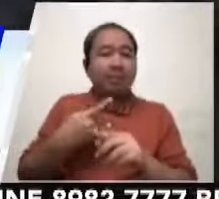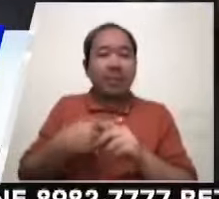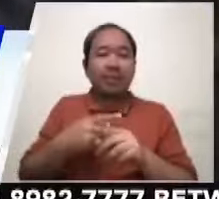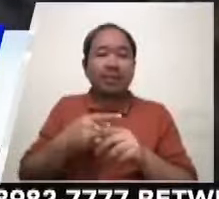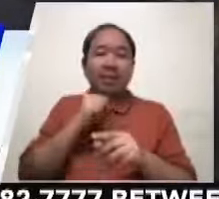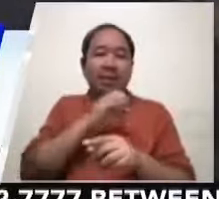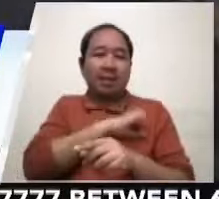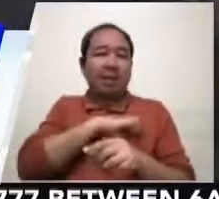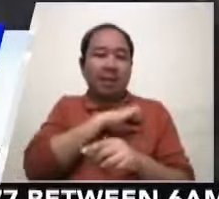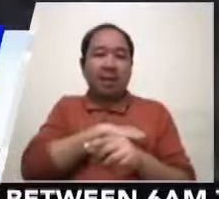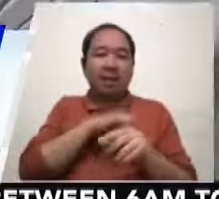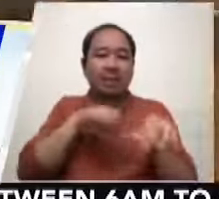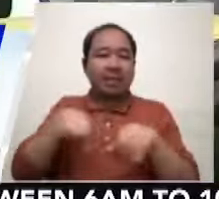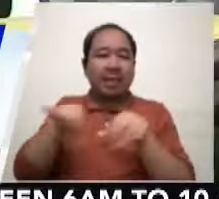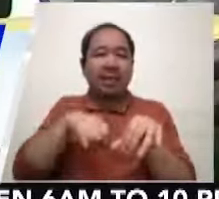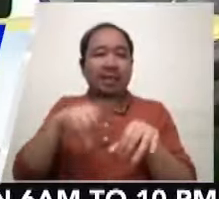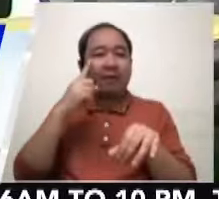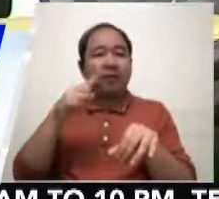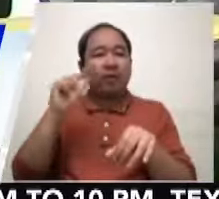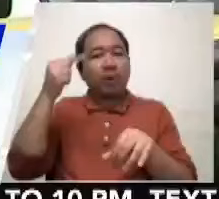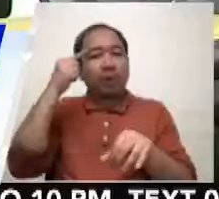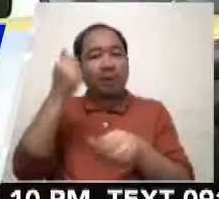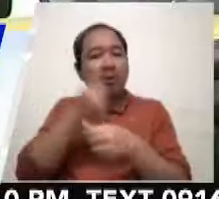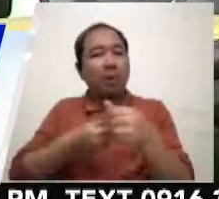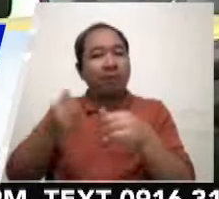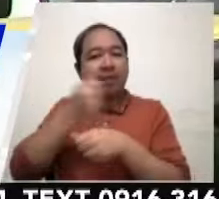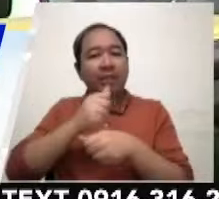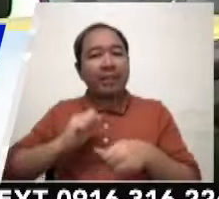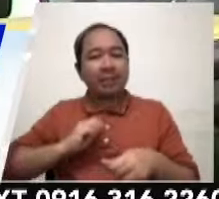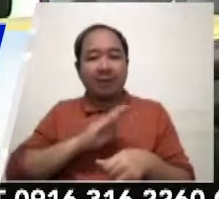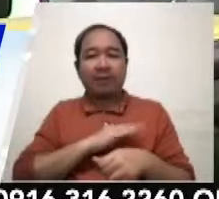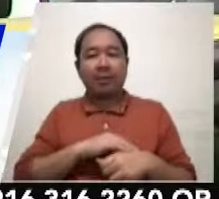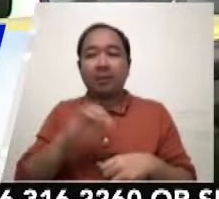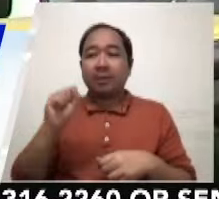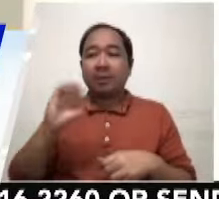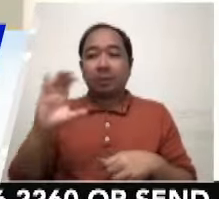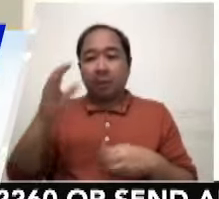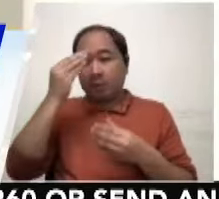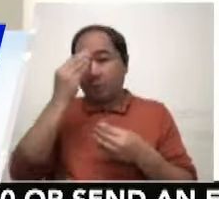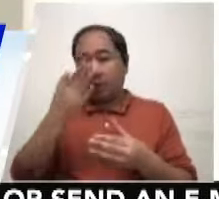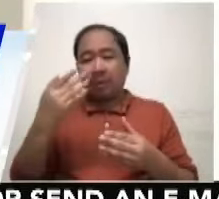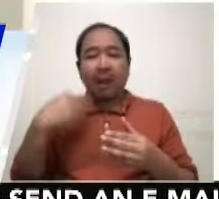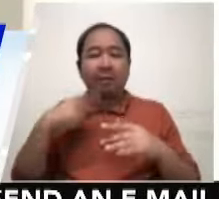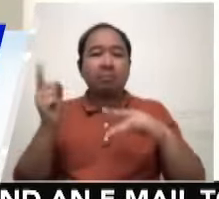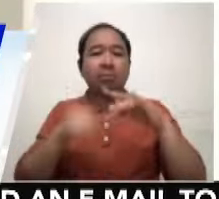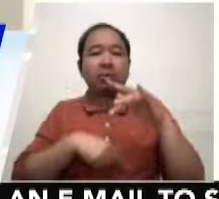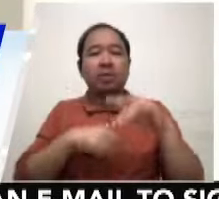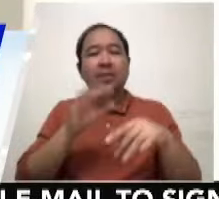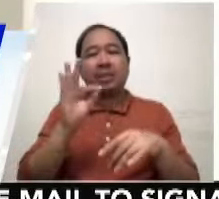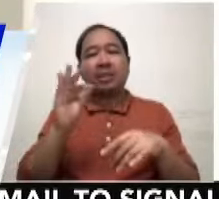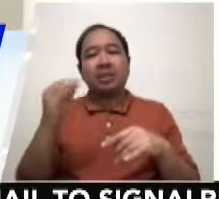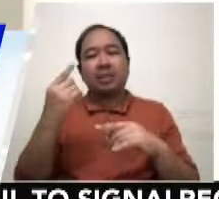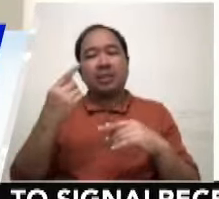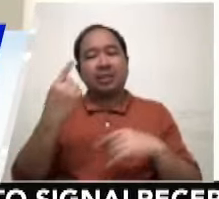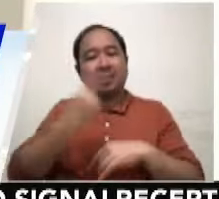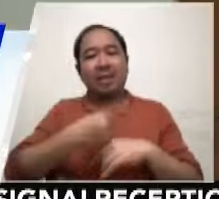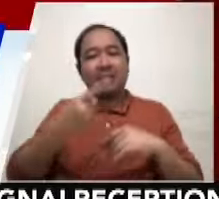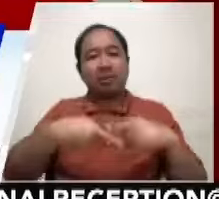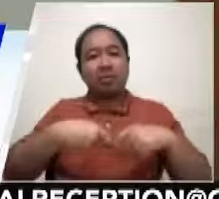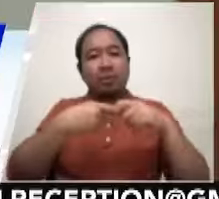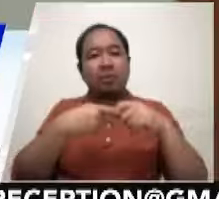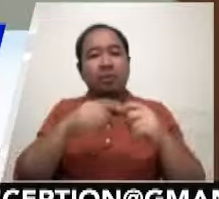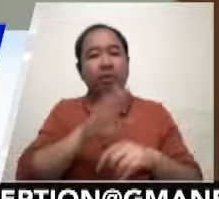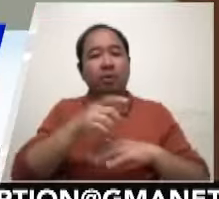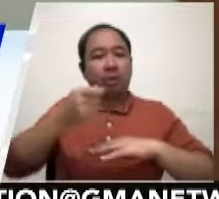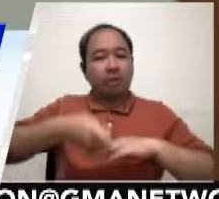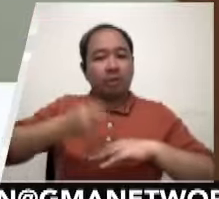Public Officials and Employees. Inanunsyo naman ng Korte Suprema ang pagpataw ng 90-day suspension sa judge at kanyang clerk of court. Isa